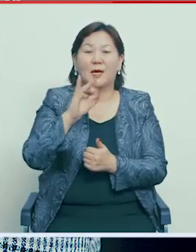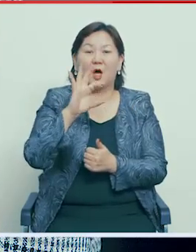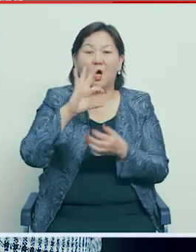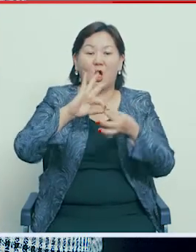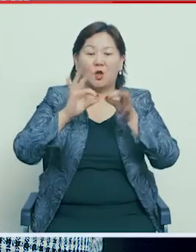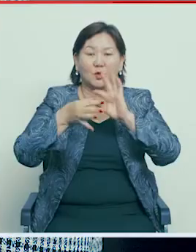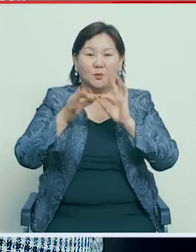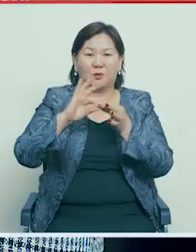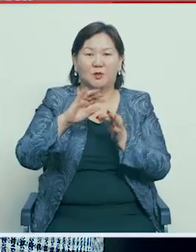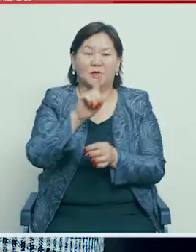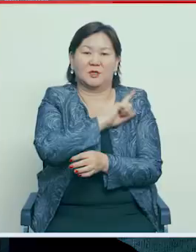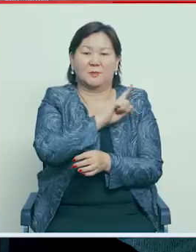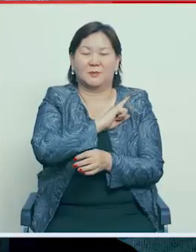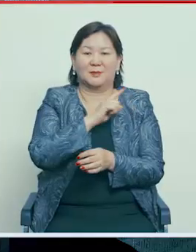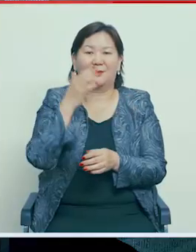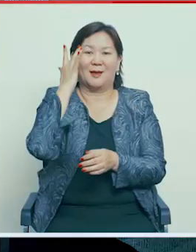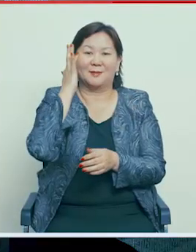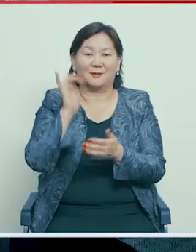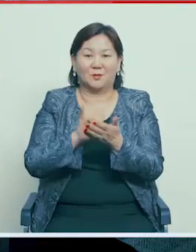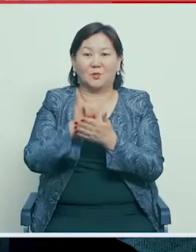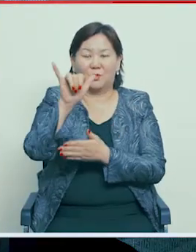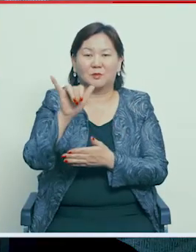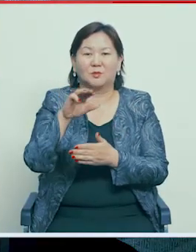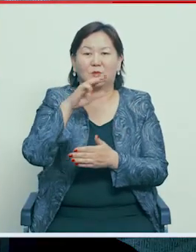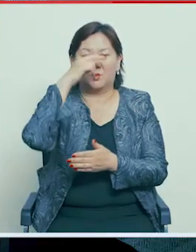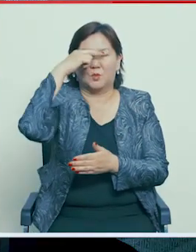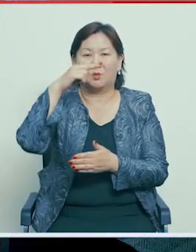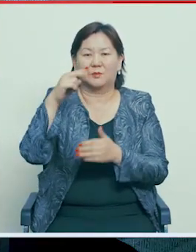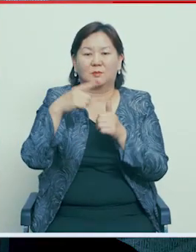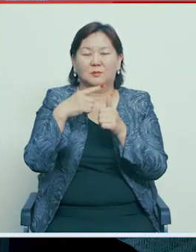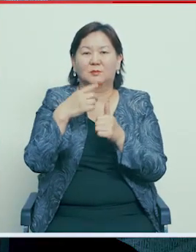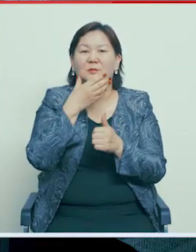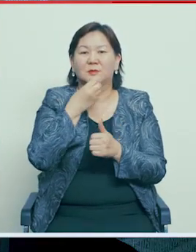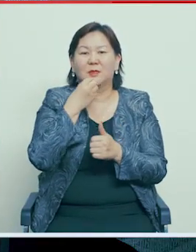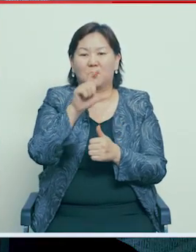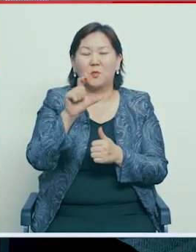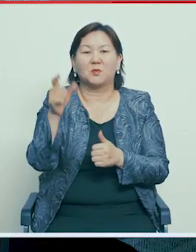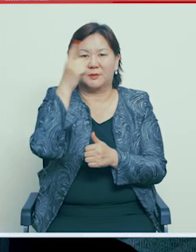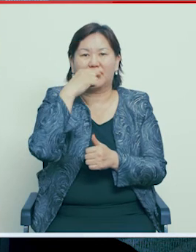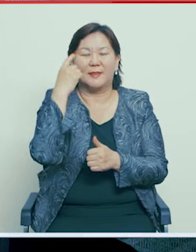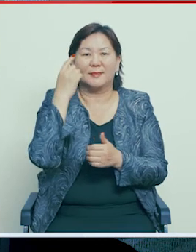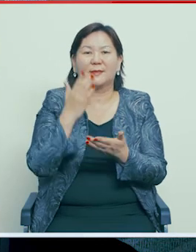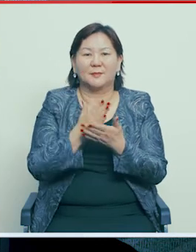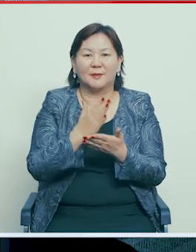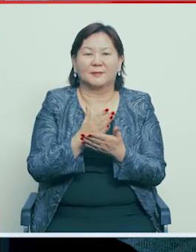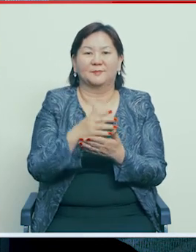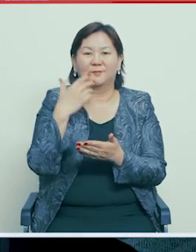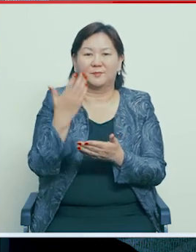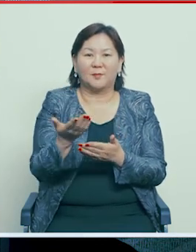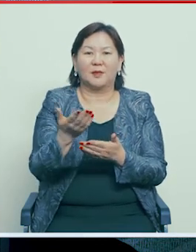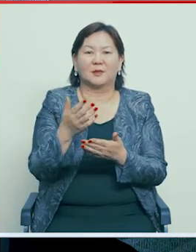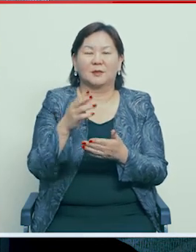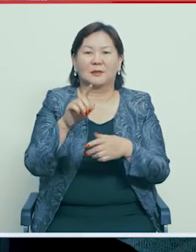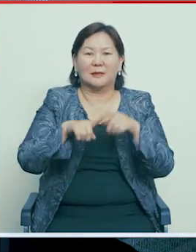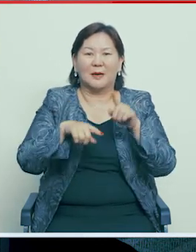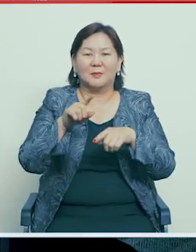бас тэмцээн уралданд гадагшаа явдаг. Тэр утгаараас миний хүүг бас олонд бас зарим нэг сайхан хүмүүс бол таньдсан байлээ. А тэгэхэд тэр чинь ингээл